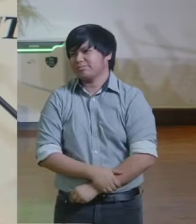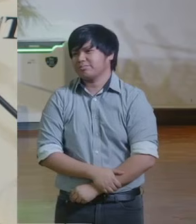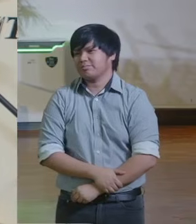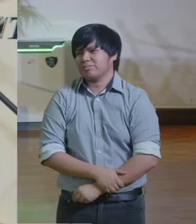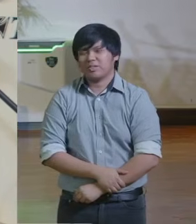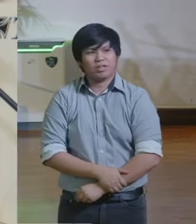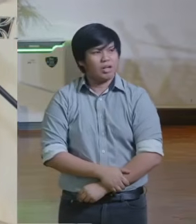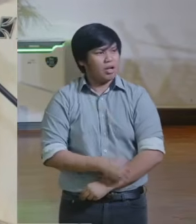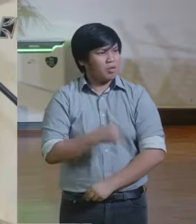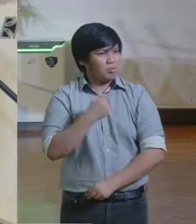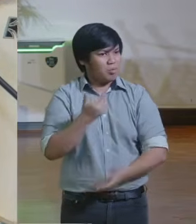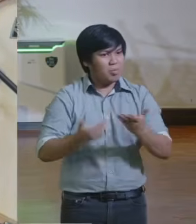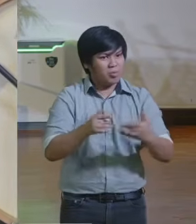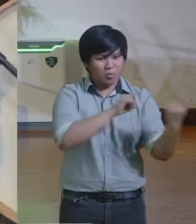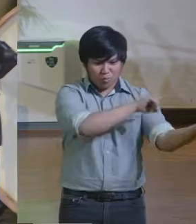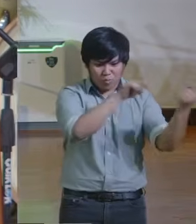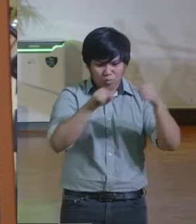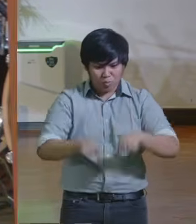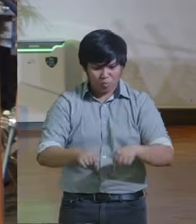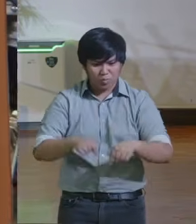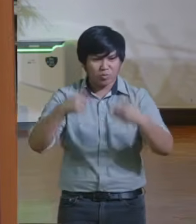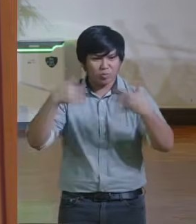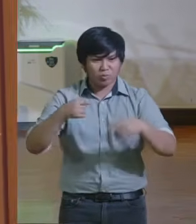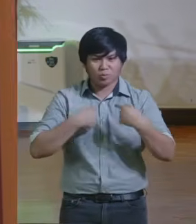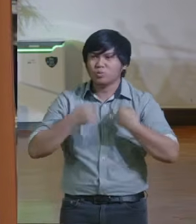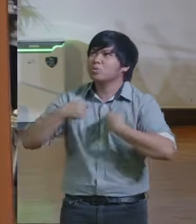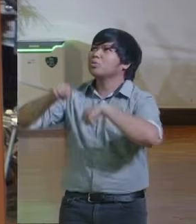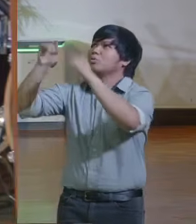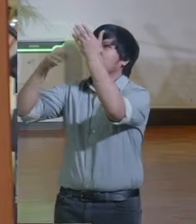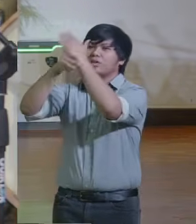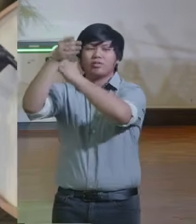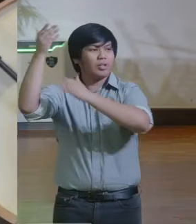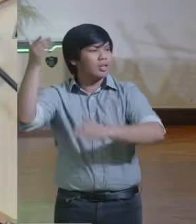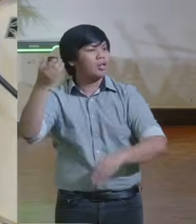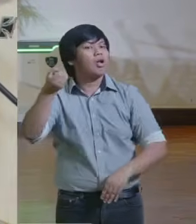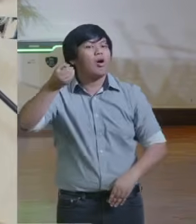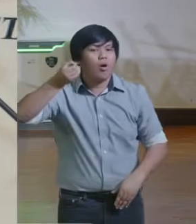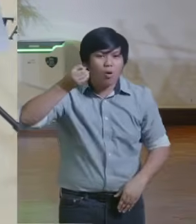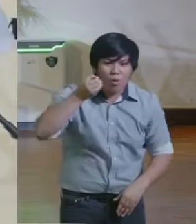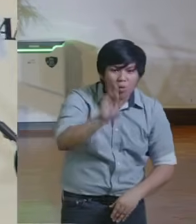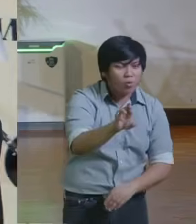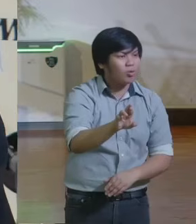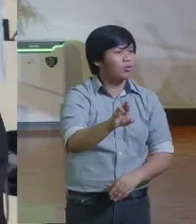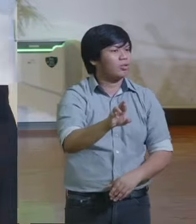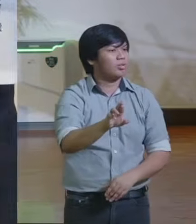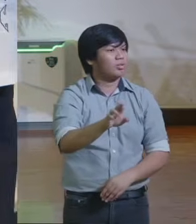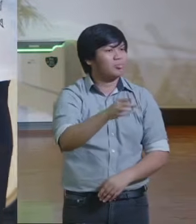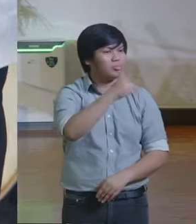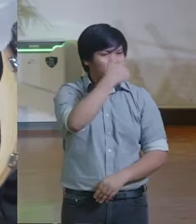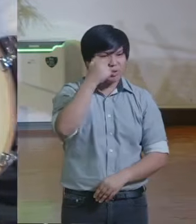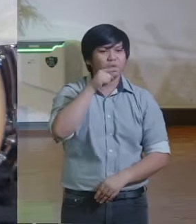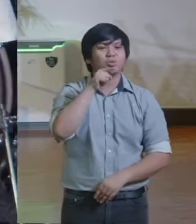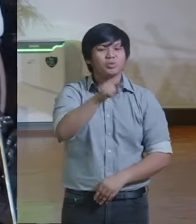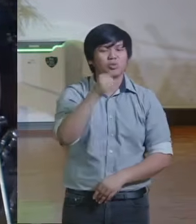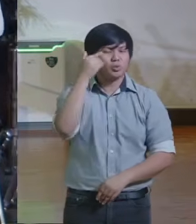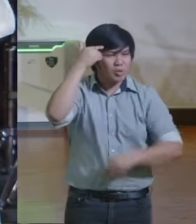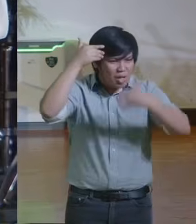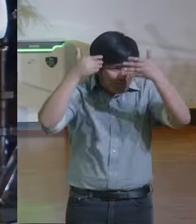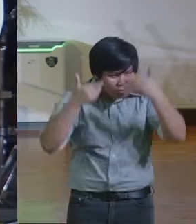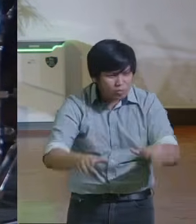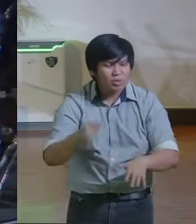in order to get to heaven? Or because you are going to